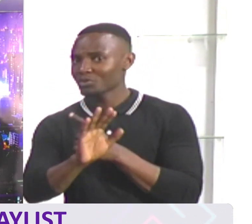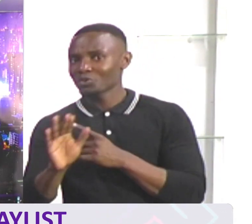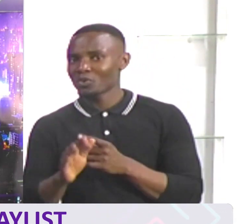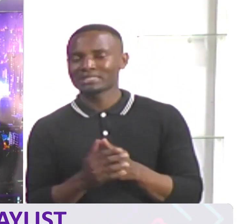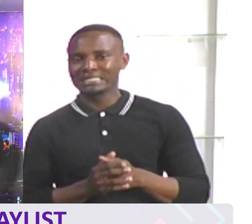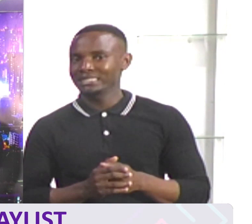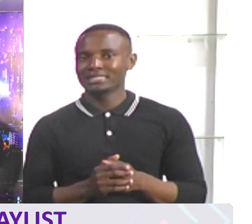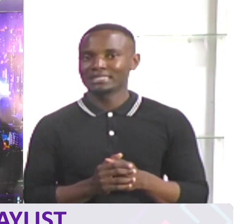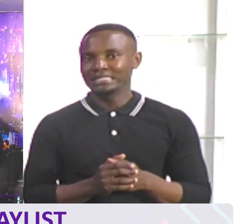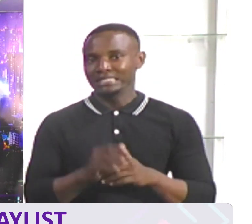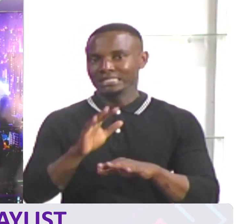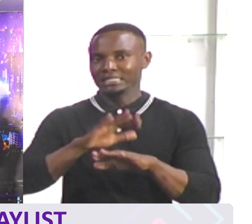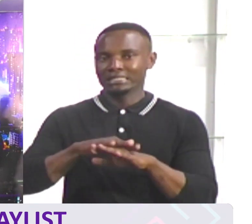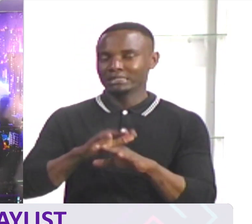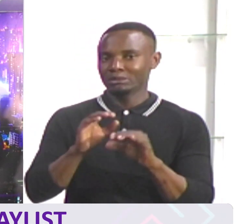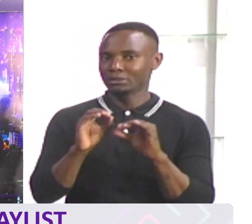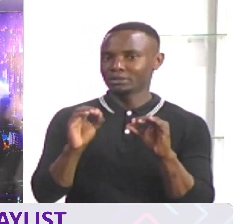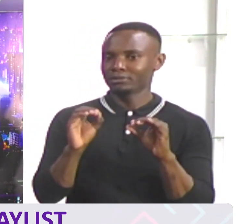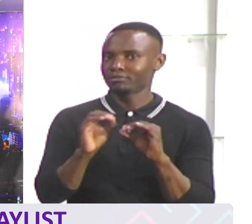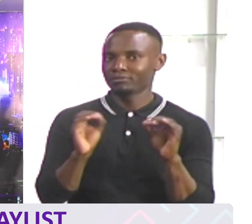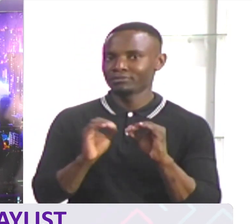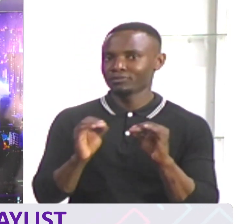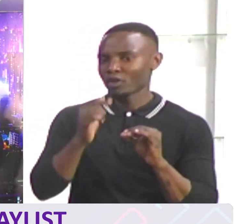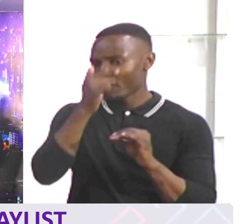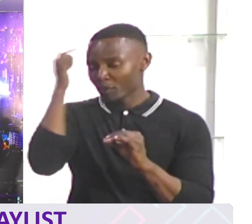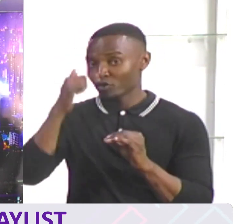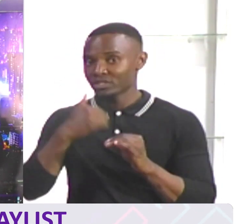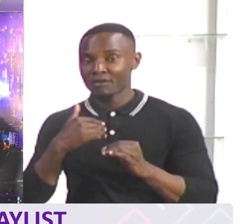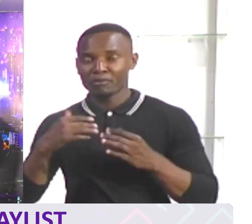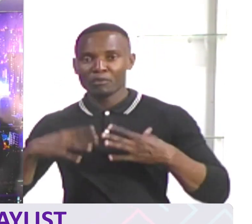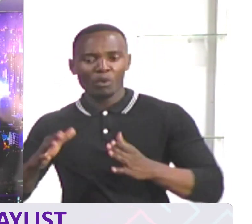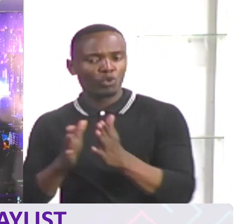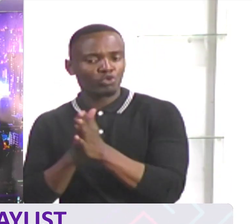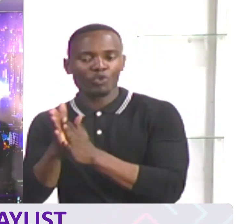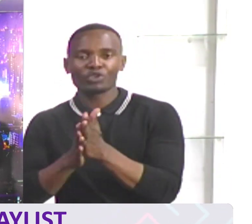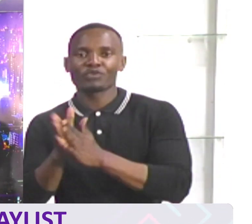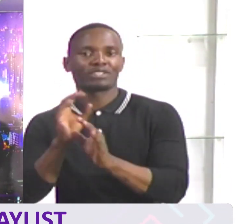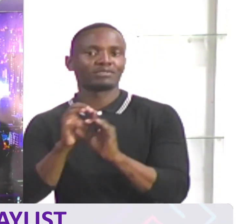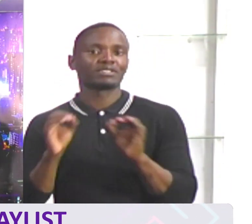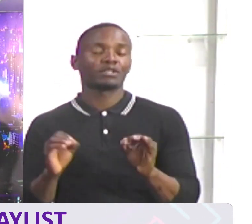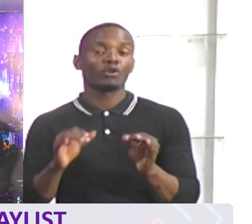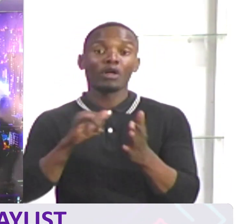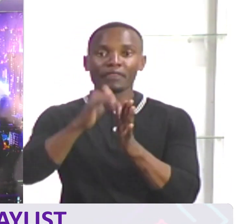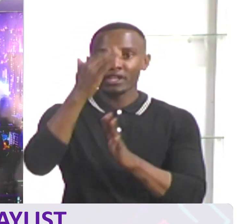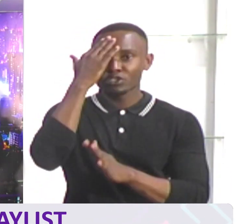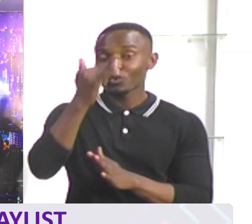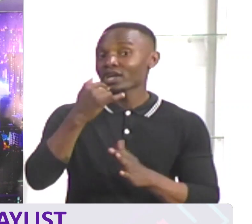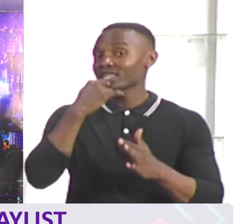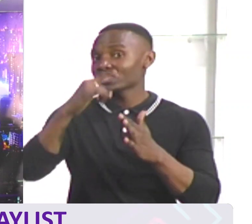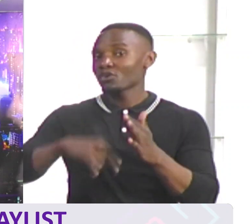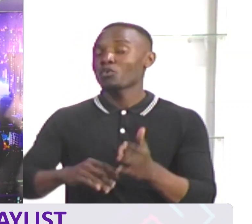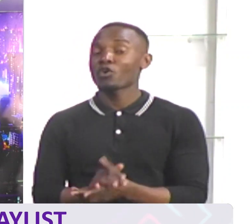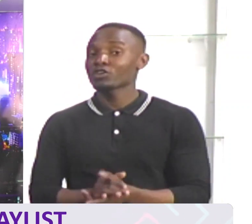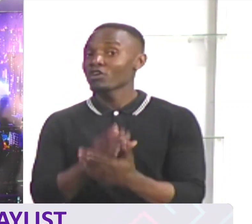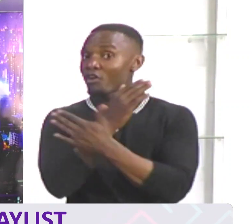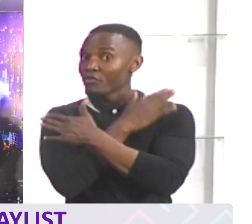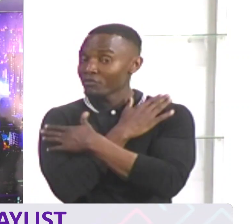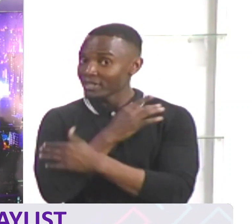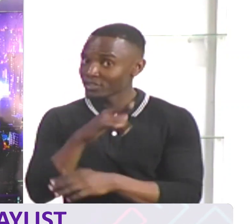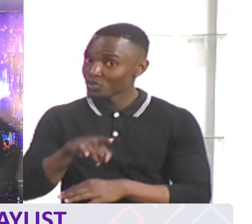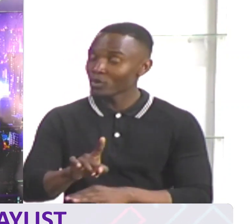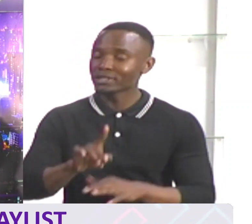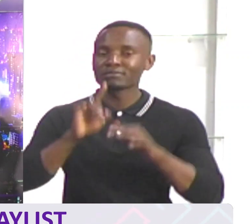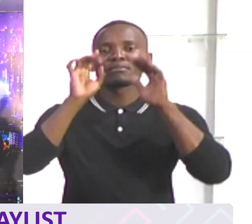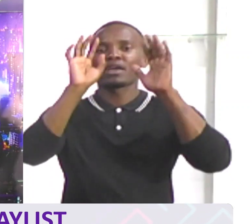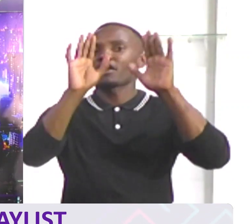kuna ona watu na kujenga hiyo design. Si ndio? Maana unasikia kama wanasema ngani aje you should your circle of friends wale tunaitanga mamori ni